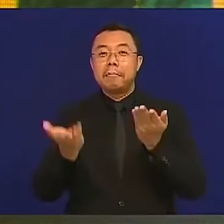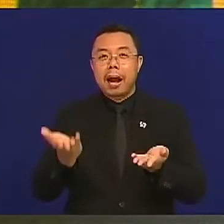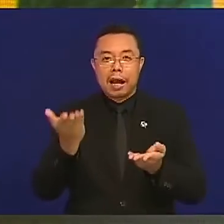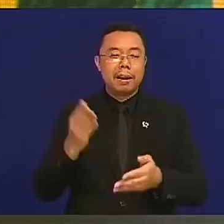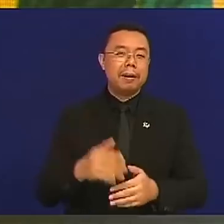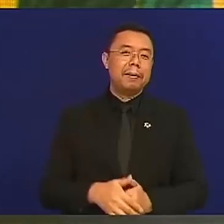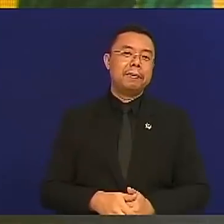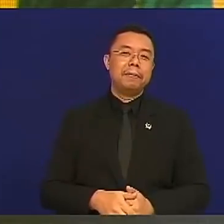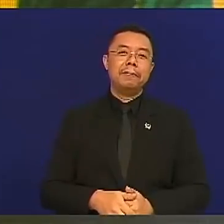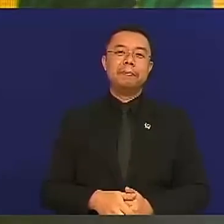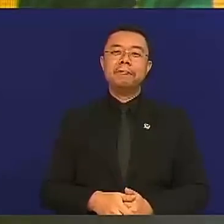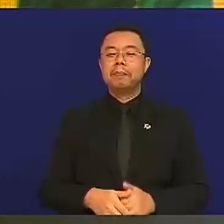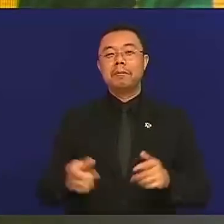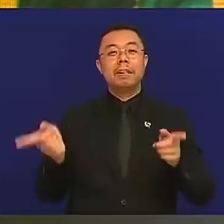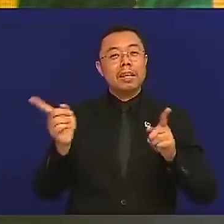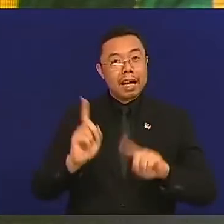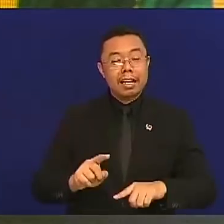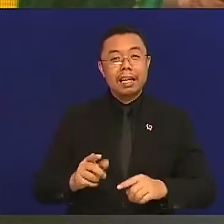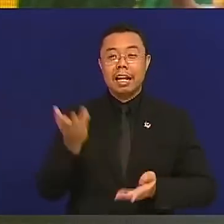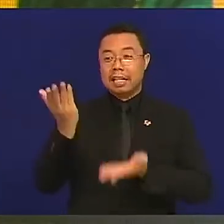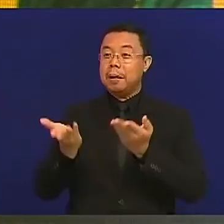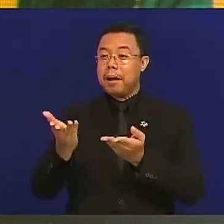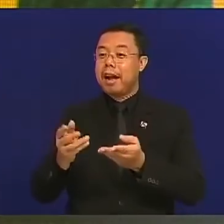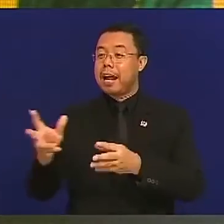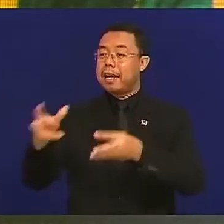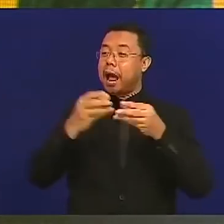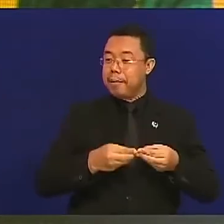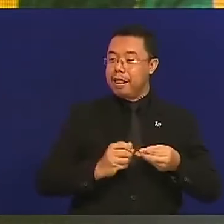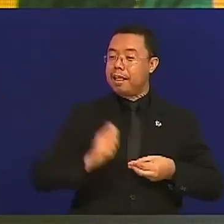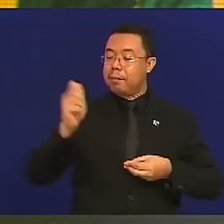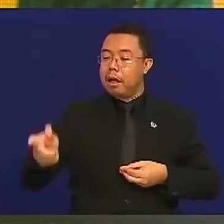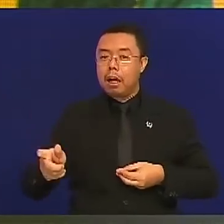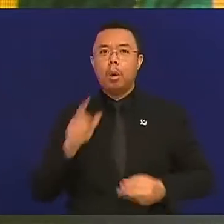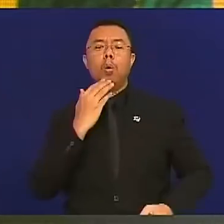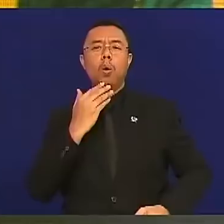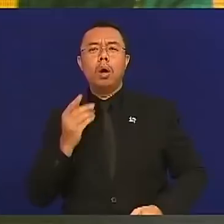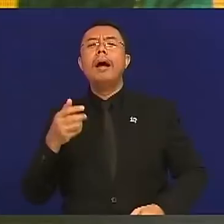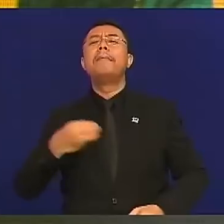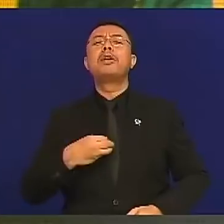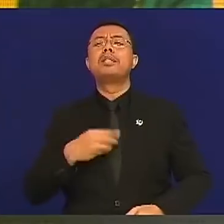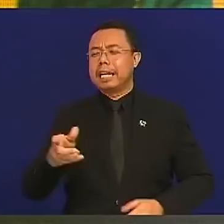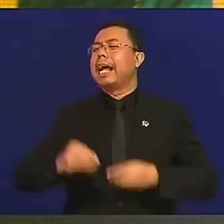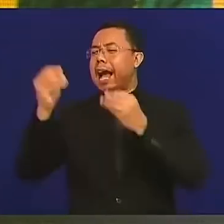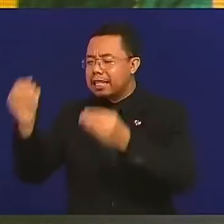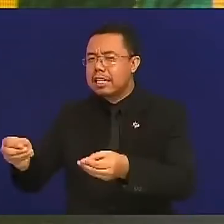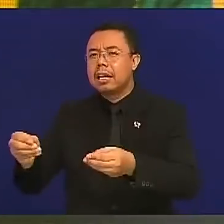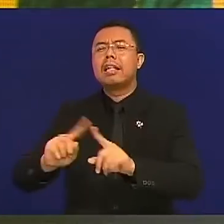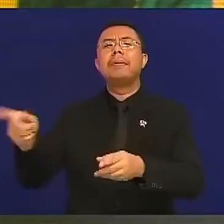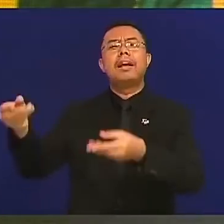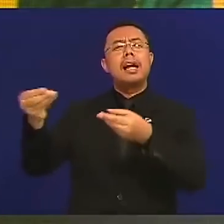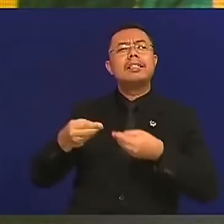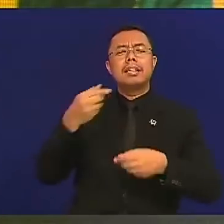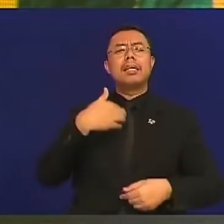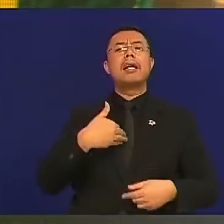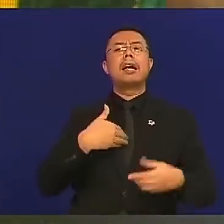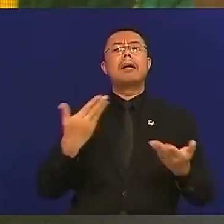timbangannya. Jadi timbangannya diambil. Loh, maksud saya itu dikasih. Ya tapi dia ngasih